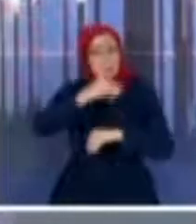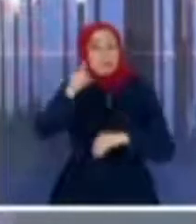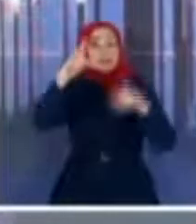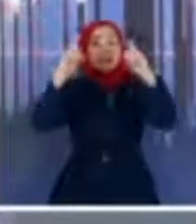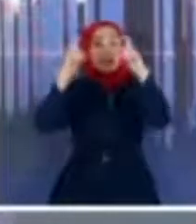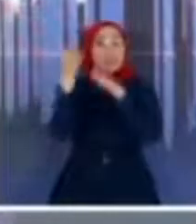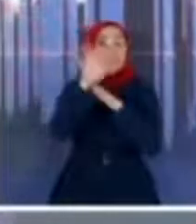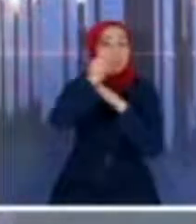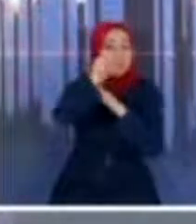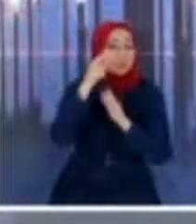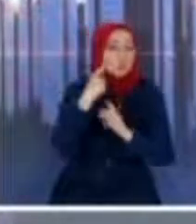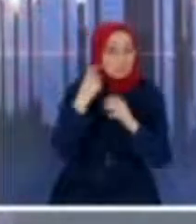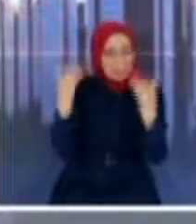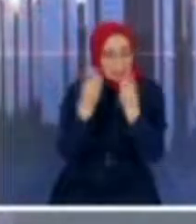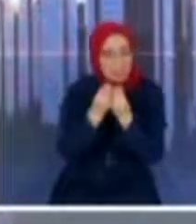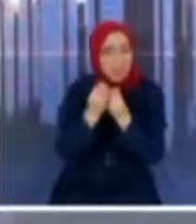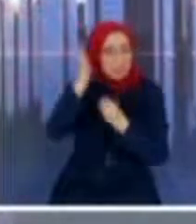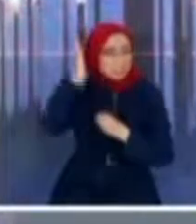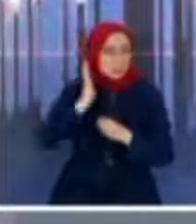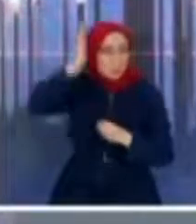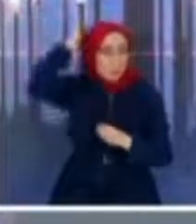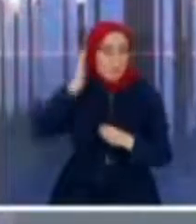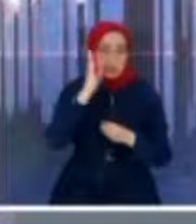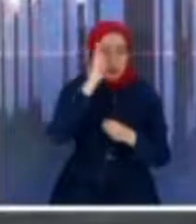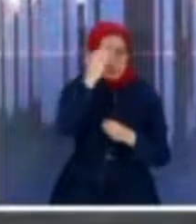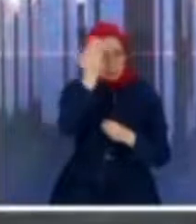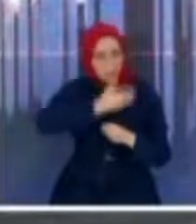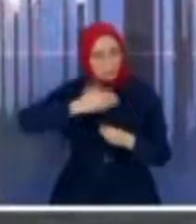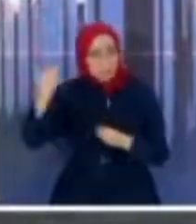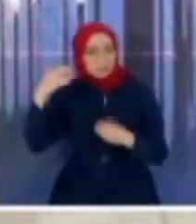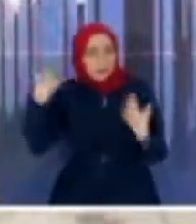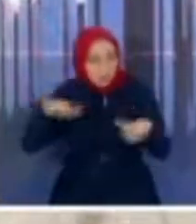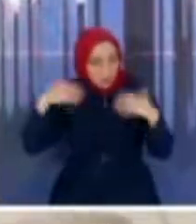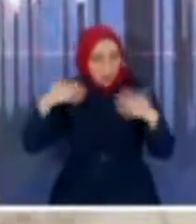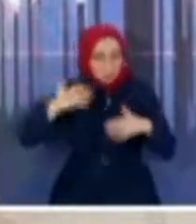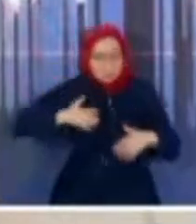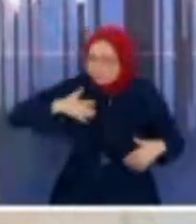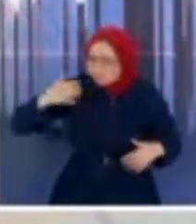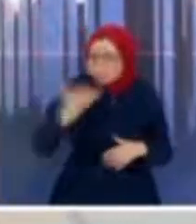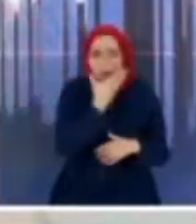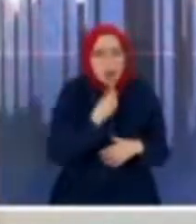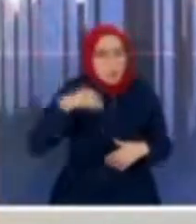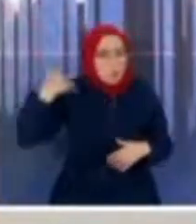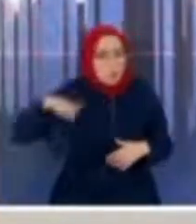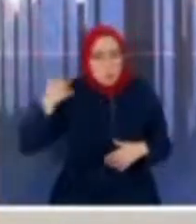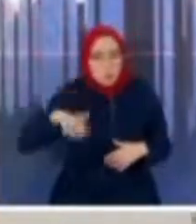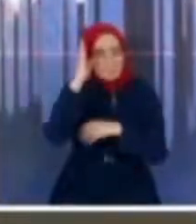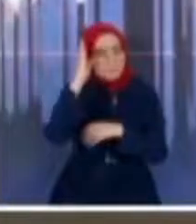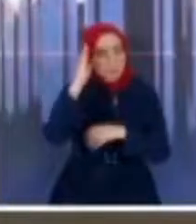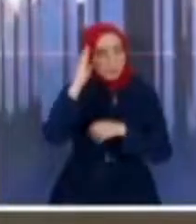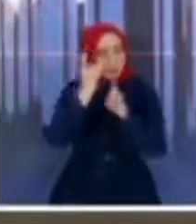كذلك اللي موجودة في منطقة باجة ككل حاجة معناها من وراء العقل مزيانة عن الآخر. فأعتقد